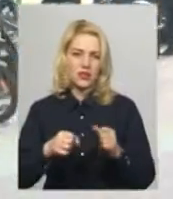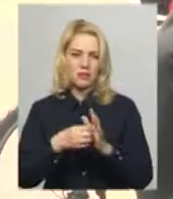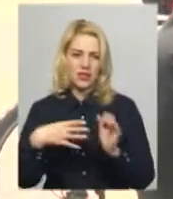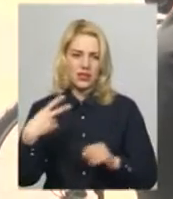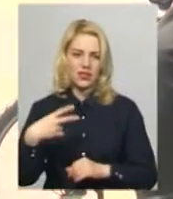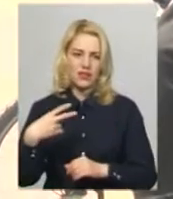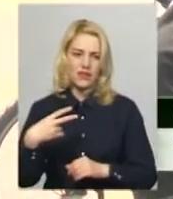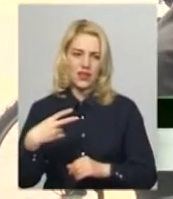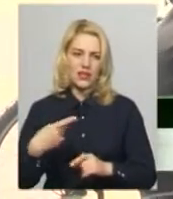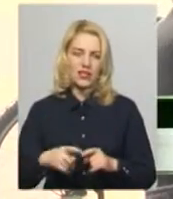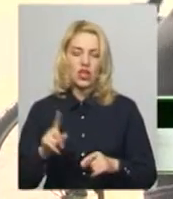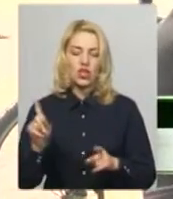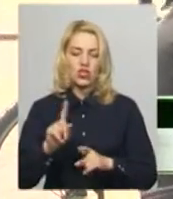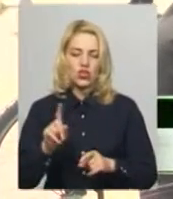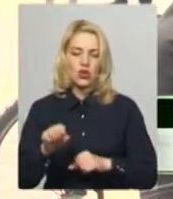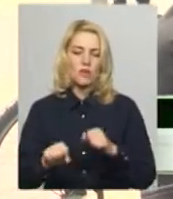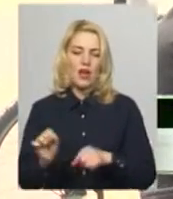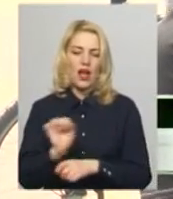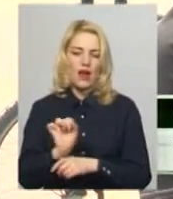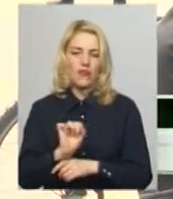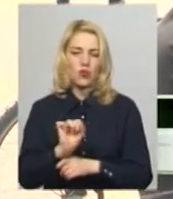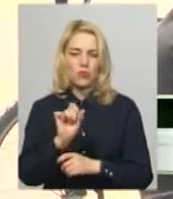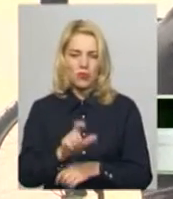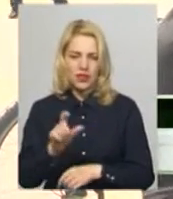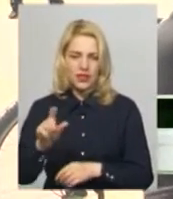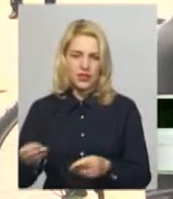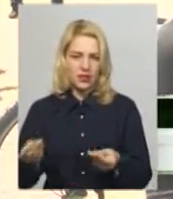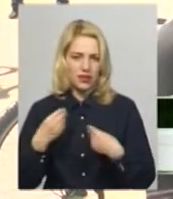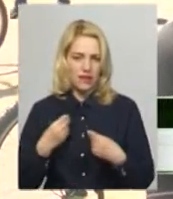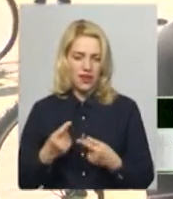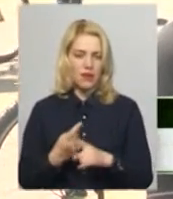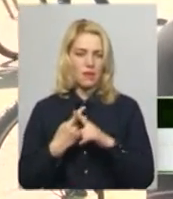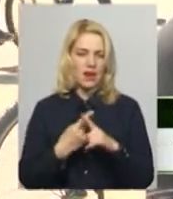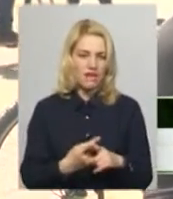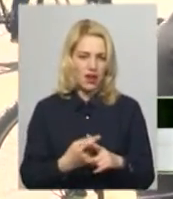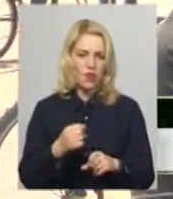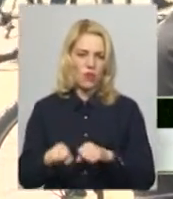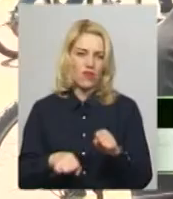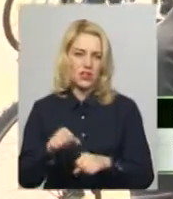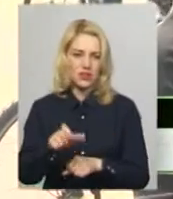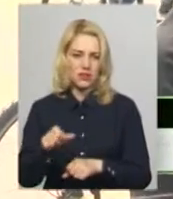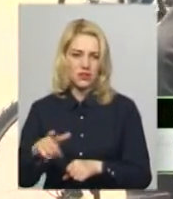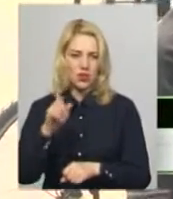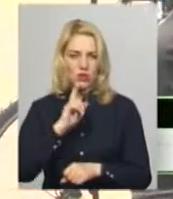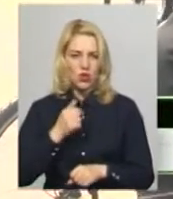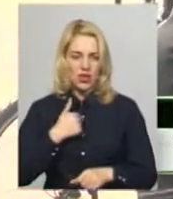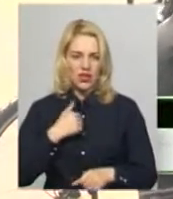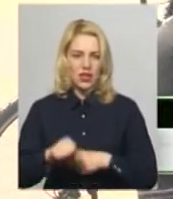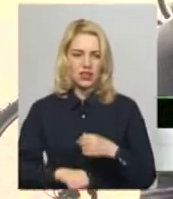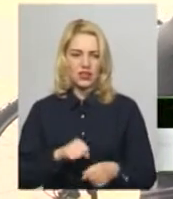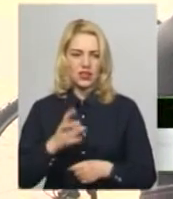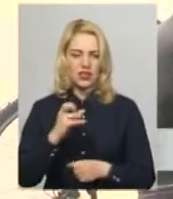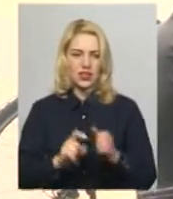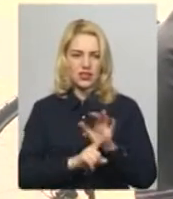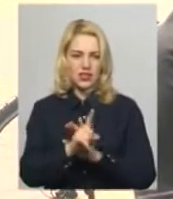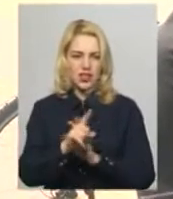Щоб автомобілісти надавали перевагу і велосипедистам. Поки я їхала на